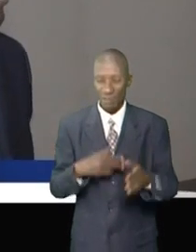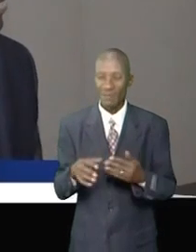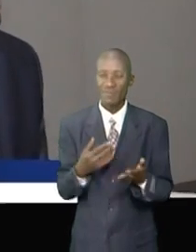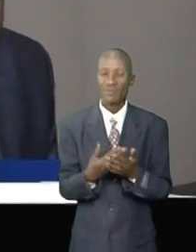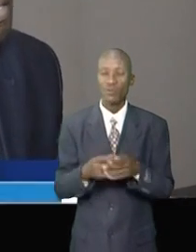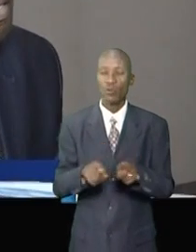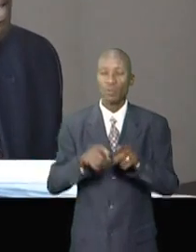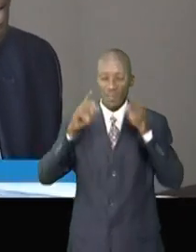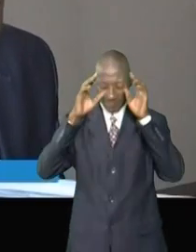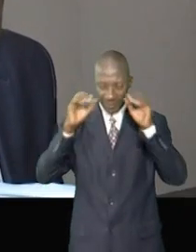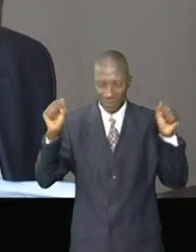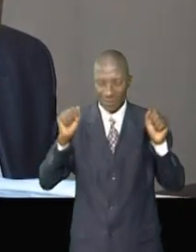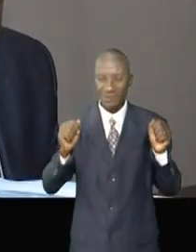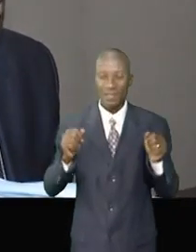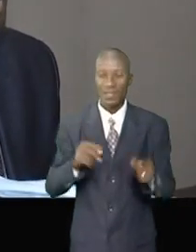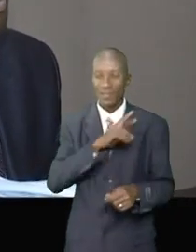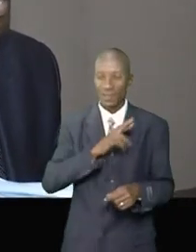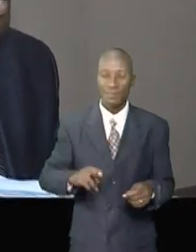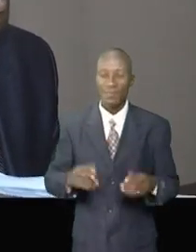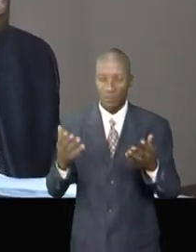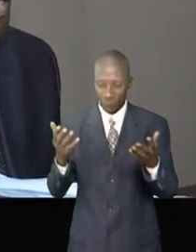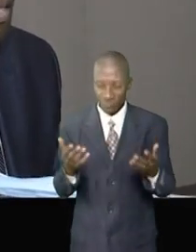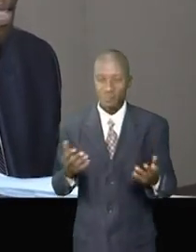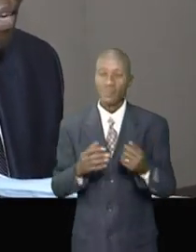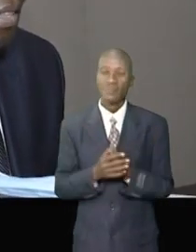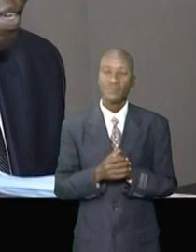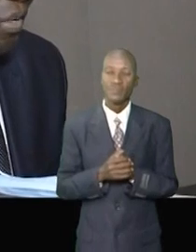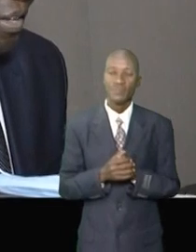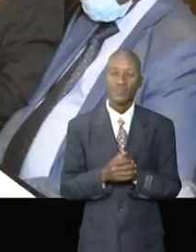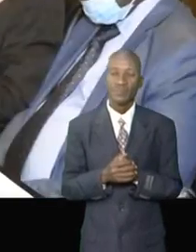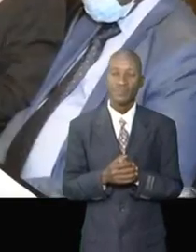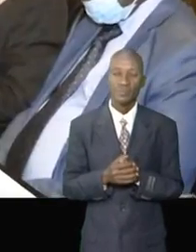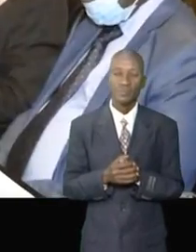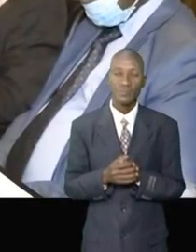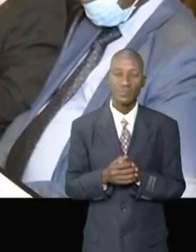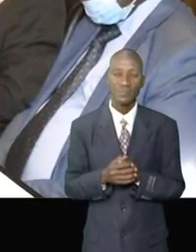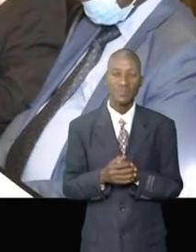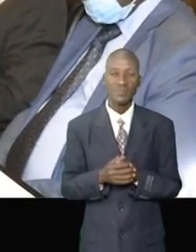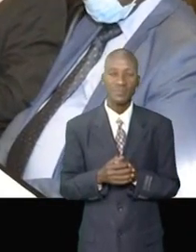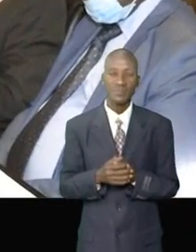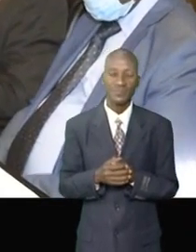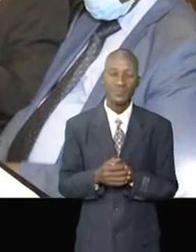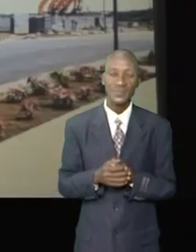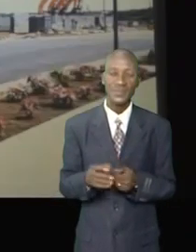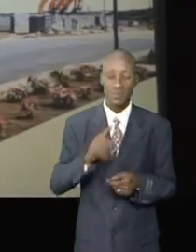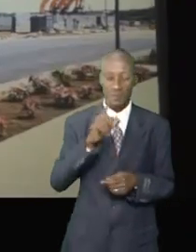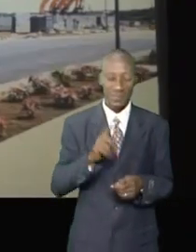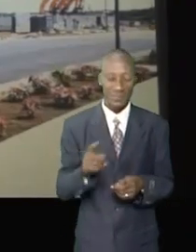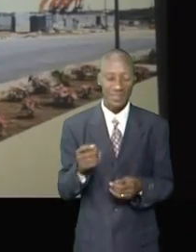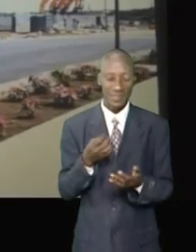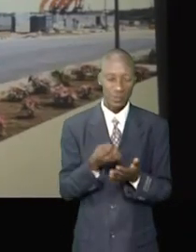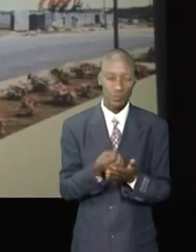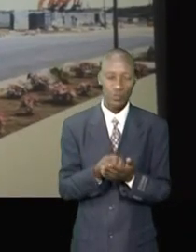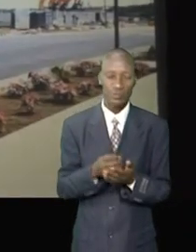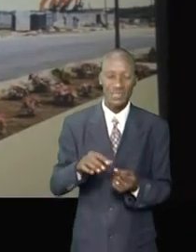accorder des avantages liés à toutes les facilités telles que cela a été fait. Des natures privées, la zone économique spéciale de